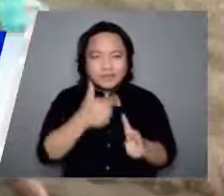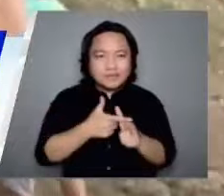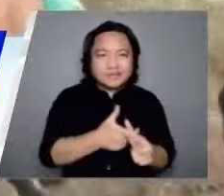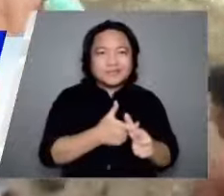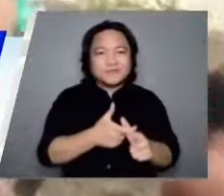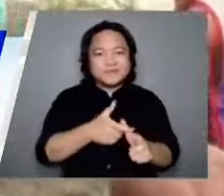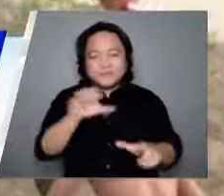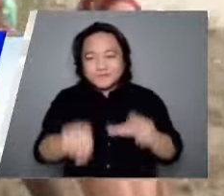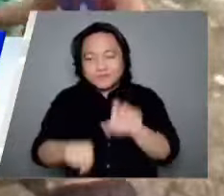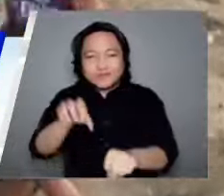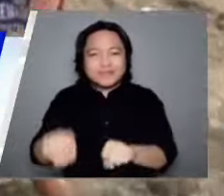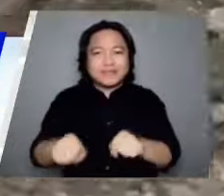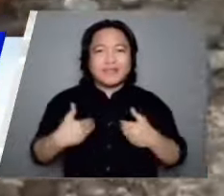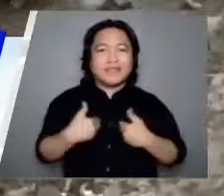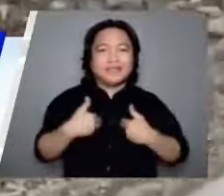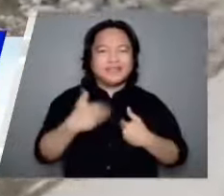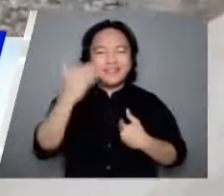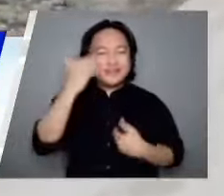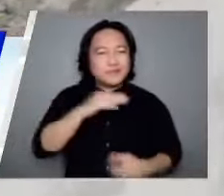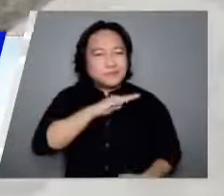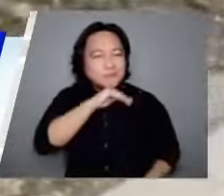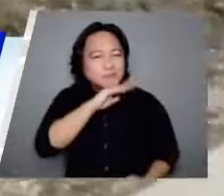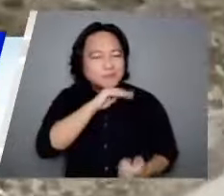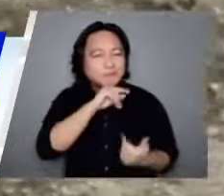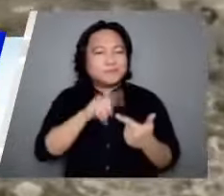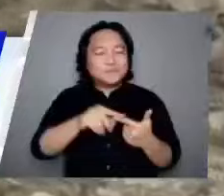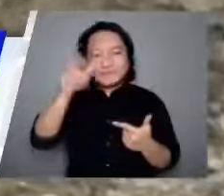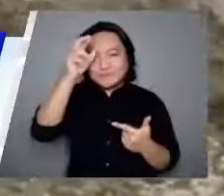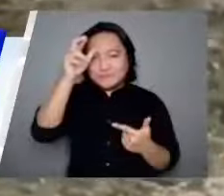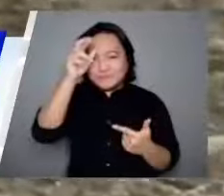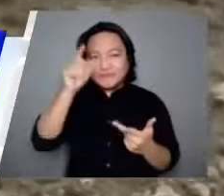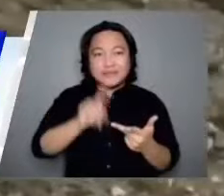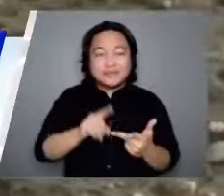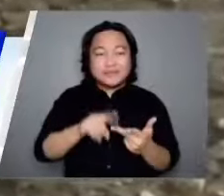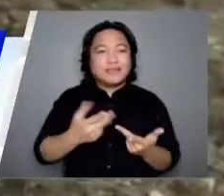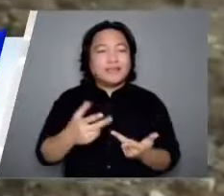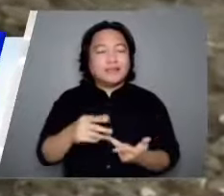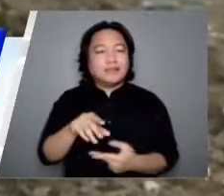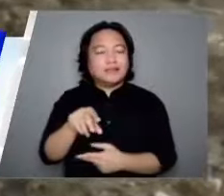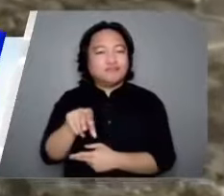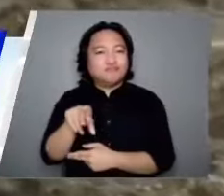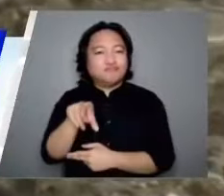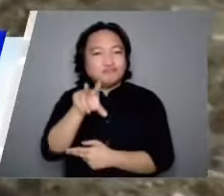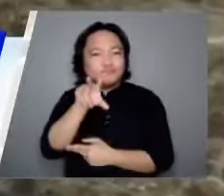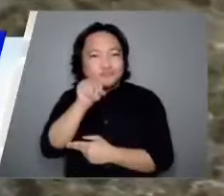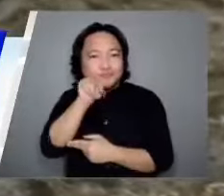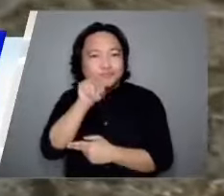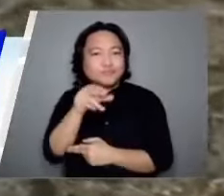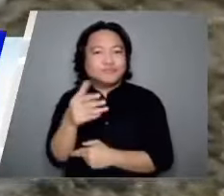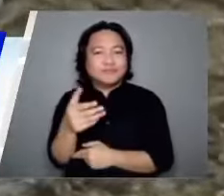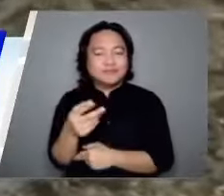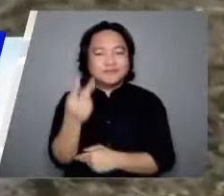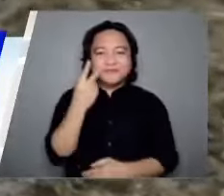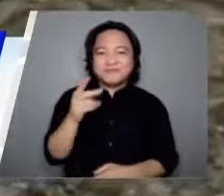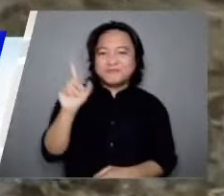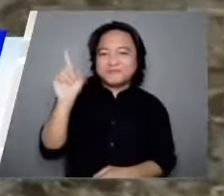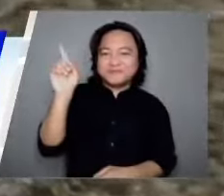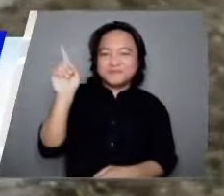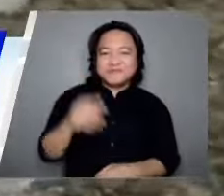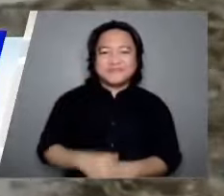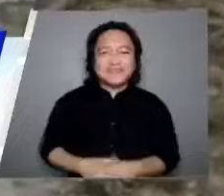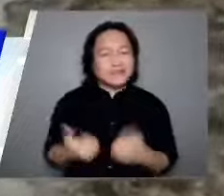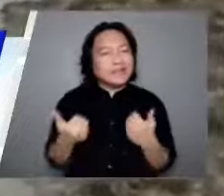sa biik, sa manok at sa pato ang mga residente sa bayan ng San Nicolas. Yan ang palaro nila